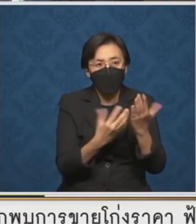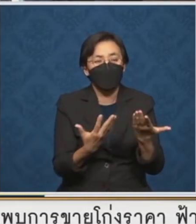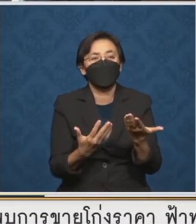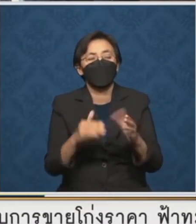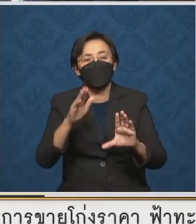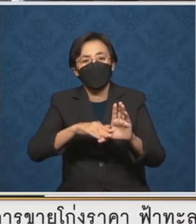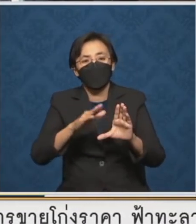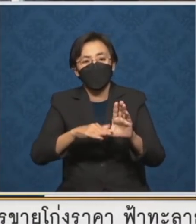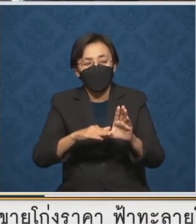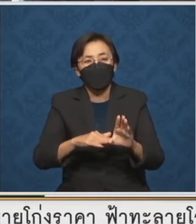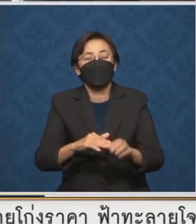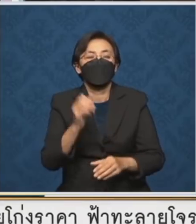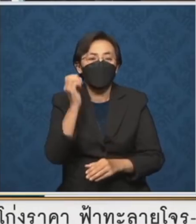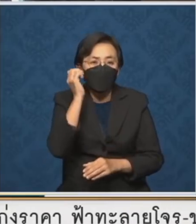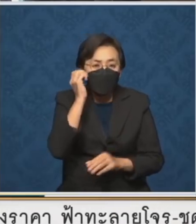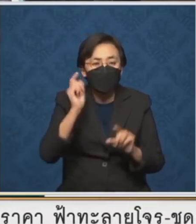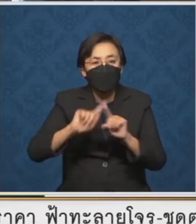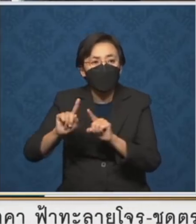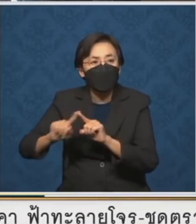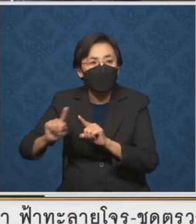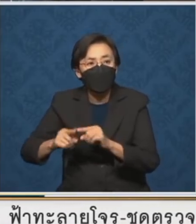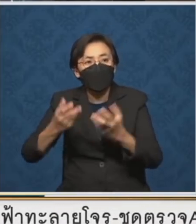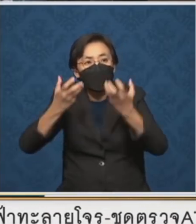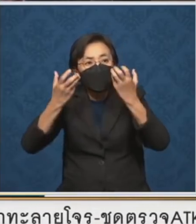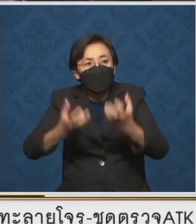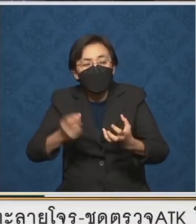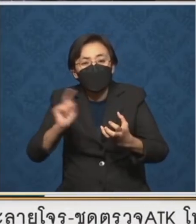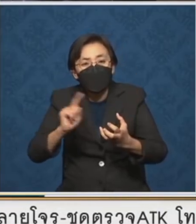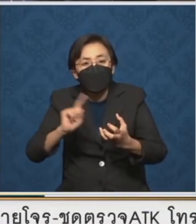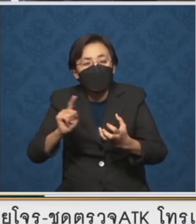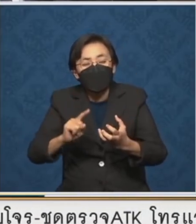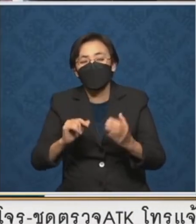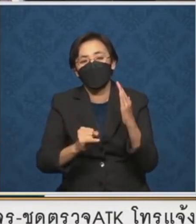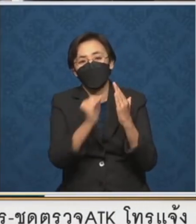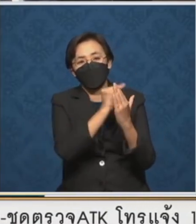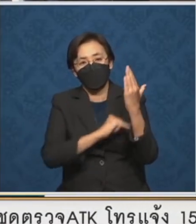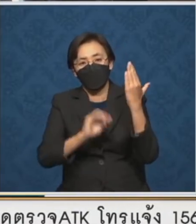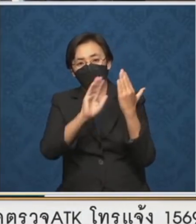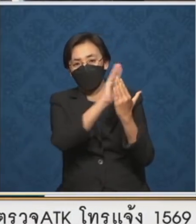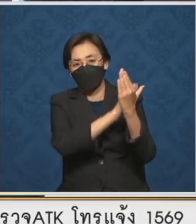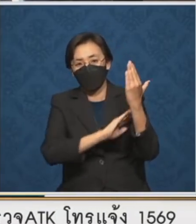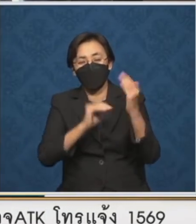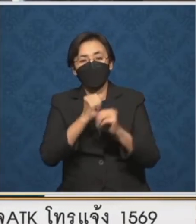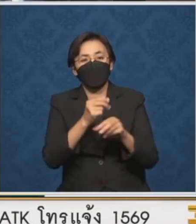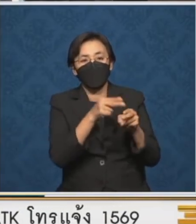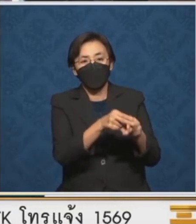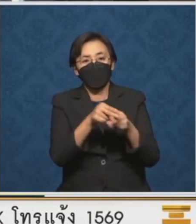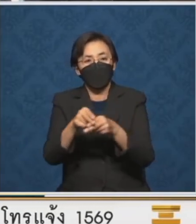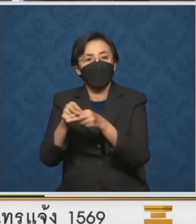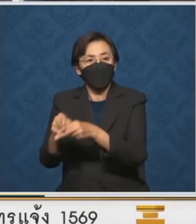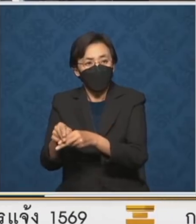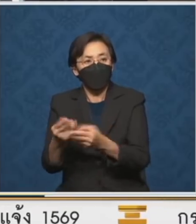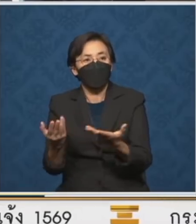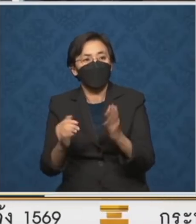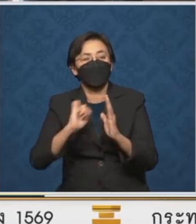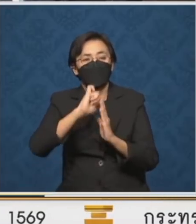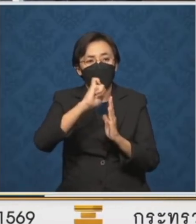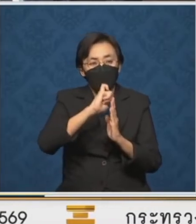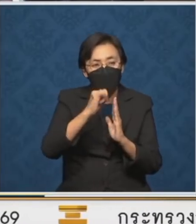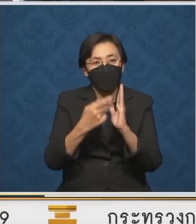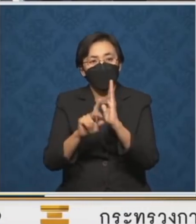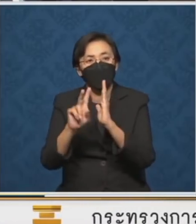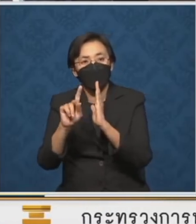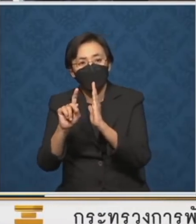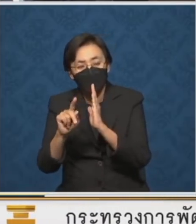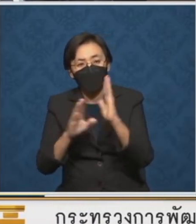านค่ายมือถืออาการหนักที่สุดคือแยกให้แต่ละจังหวัดมีแพลตฟอร์มของตัวเองครับกำแพงเวียงเชียงใหม่ขอนแก่นฉีดแล้ว